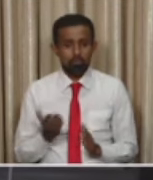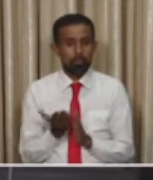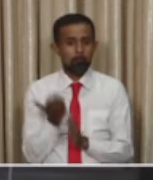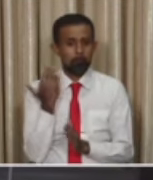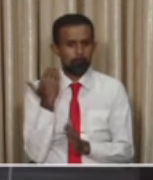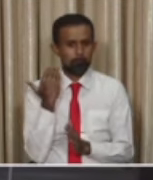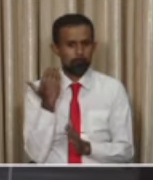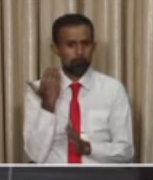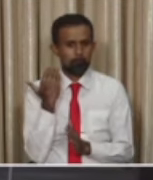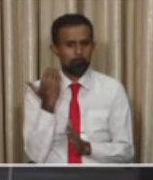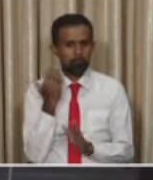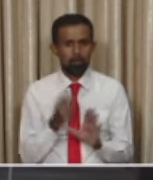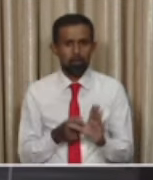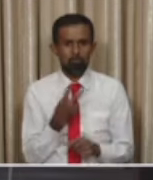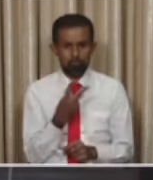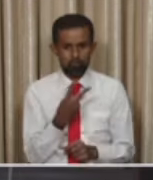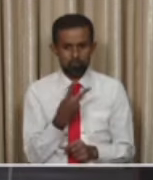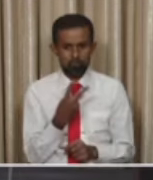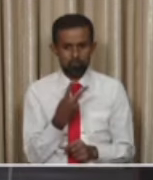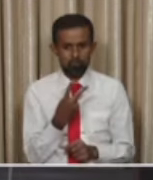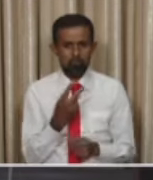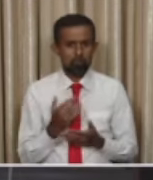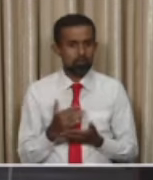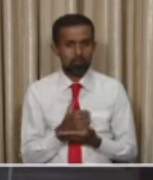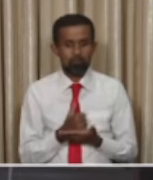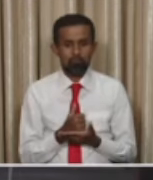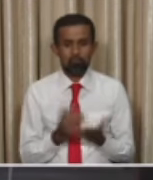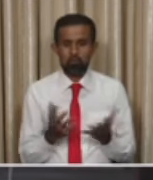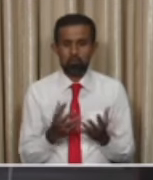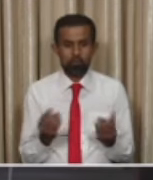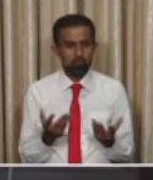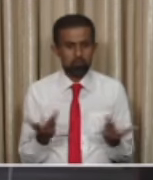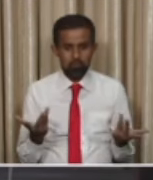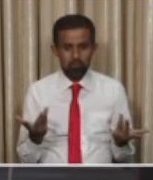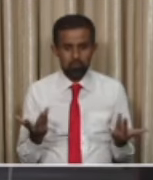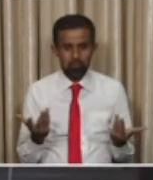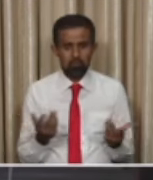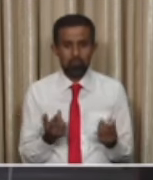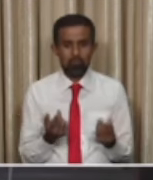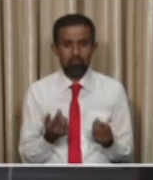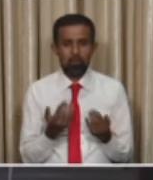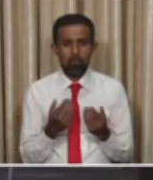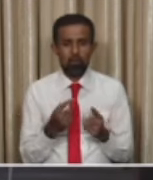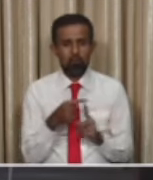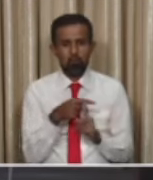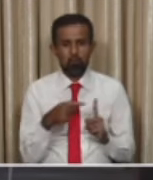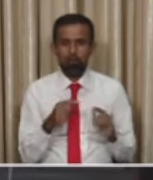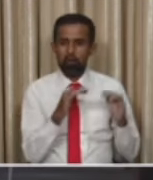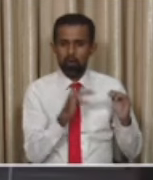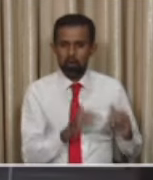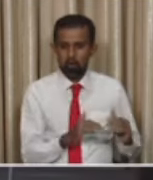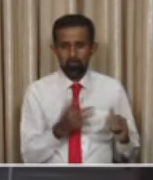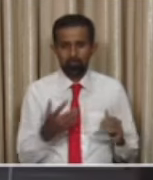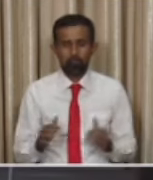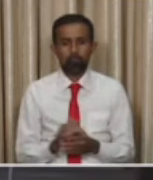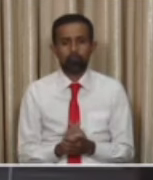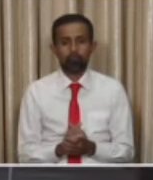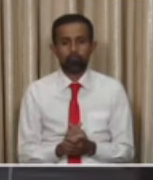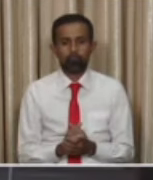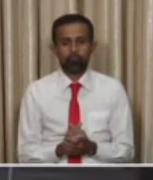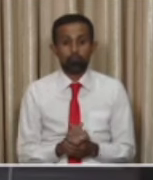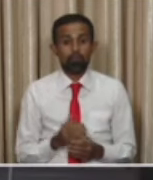අවුරුදු දෙක ඇතුළත අපි ඒක සම්පූර්ණයෙන්ම නැති කරන්න බැරි වුණත් ඒක සැලකිලි ප්‍රමාණයක අවම මට්ටමකට අරගෙන ආවා. ඉතින්